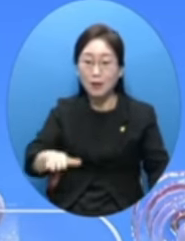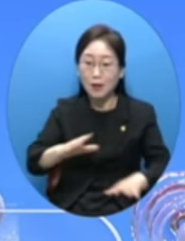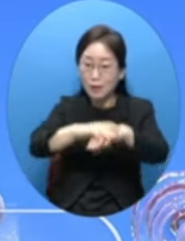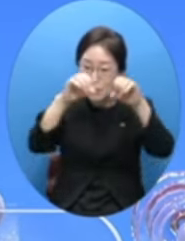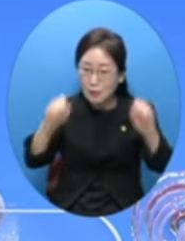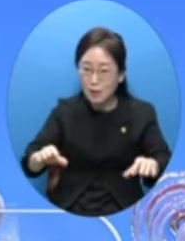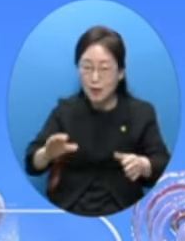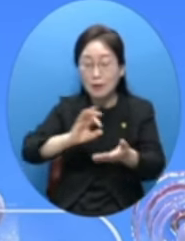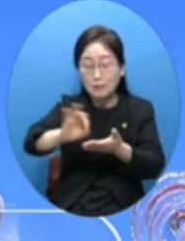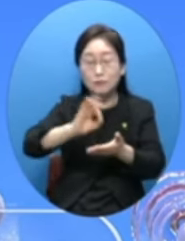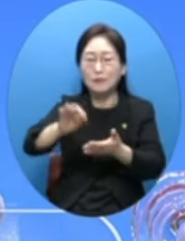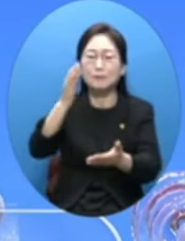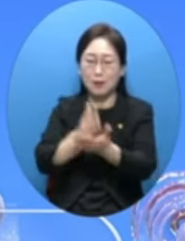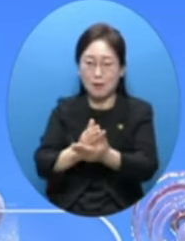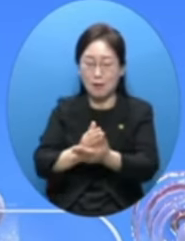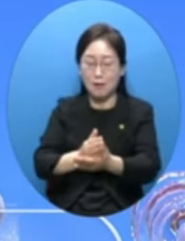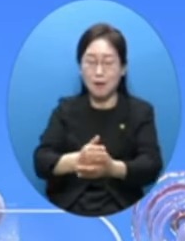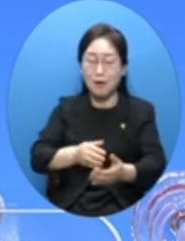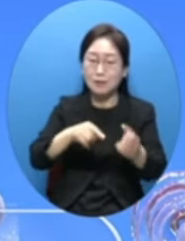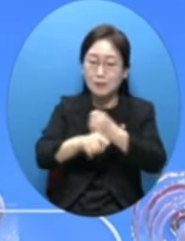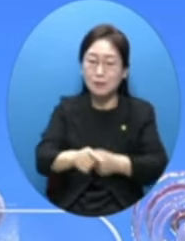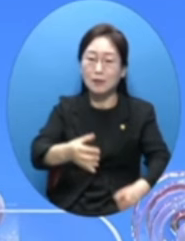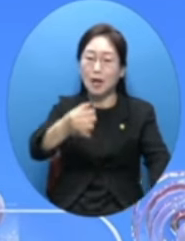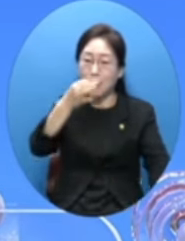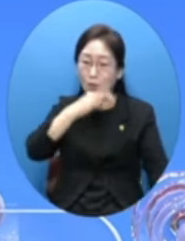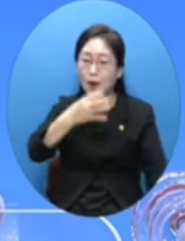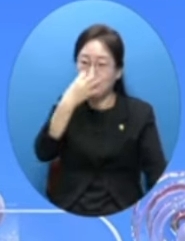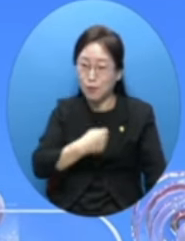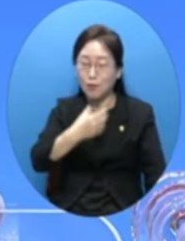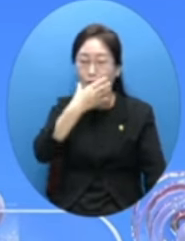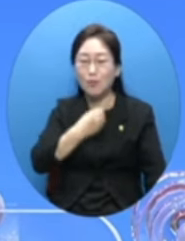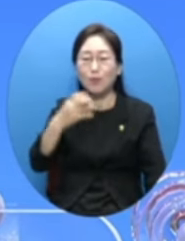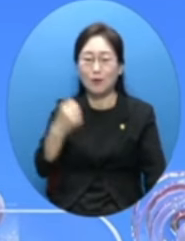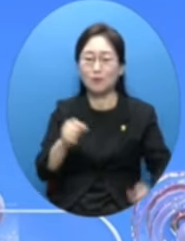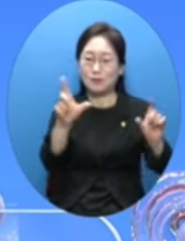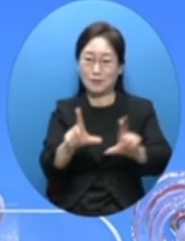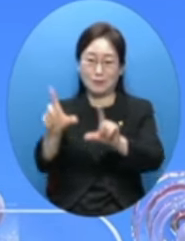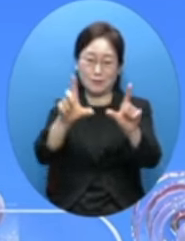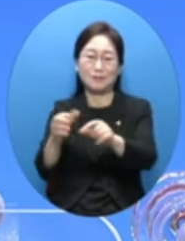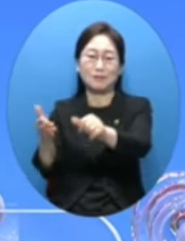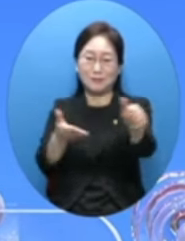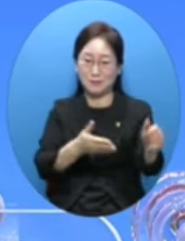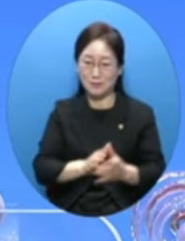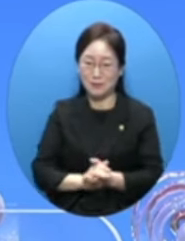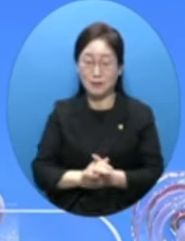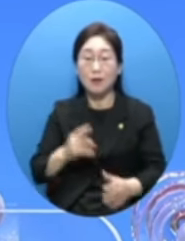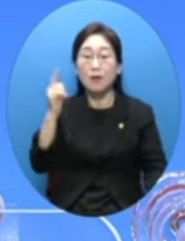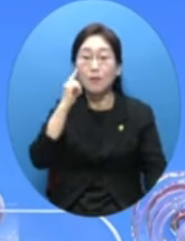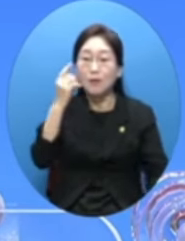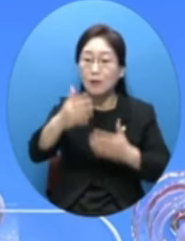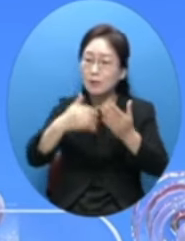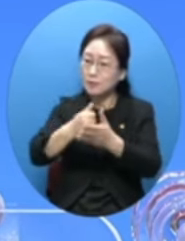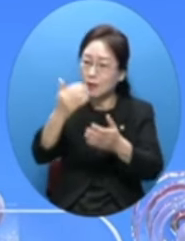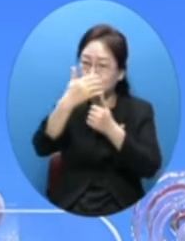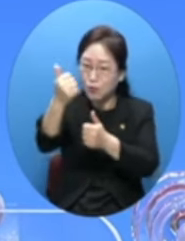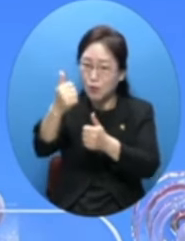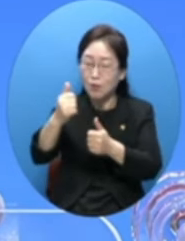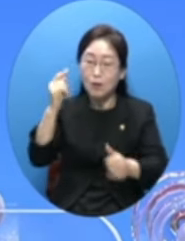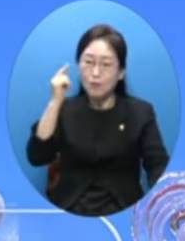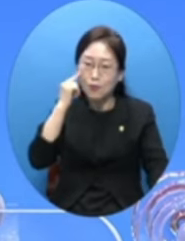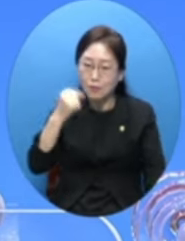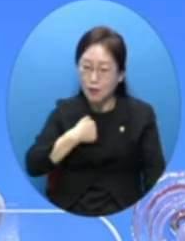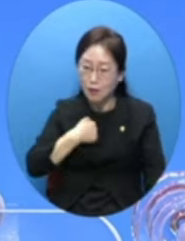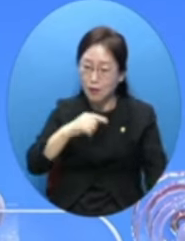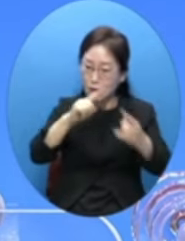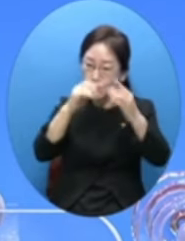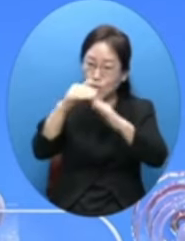말고 의미 있게 보람 있게 행복하게 살아가는 우리 모두가 되어야 할 것입니다. 왜 하나님 날 부르셨는지, 왜 내가 여기